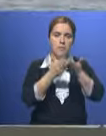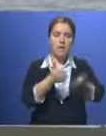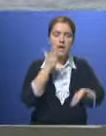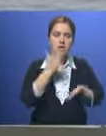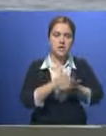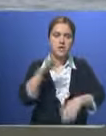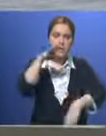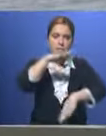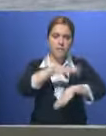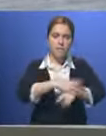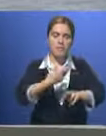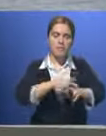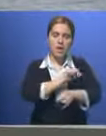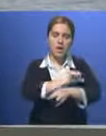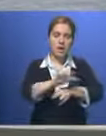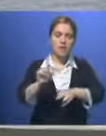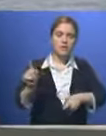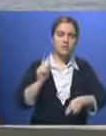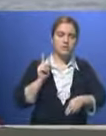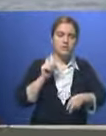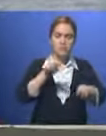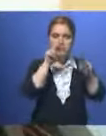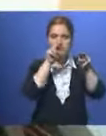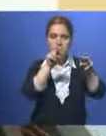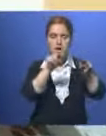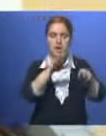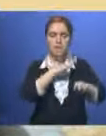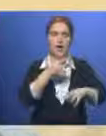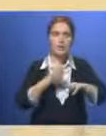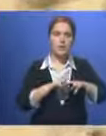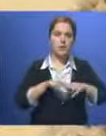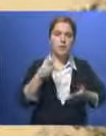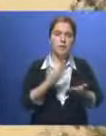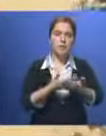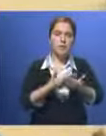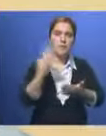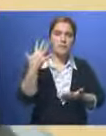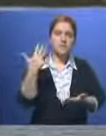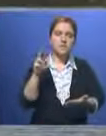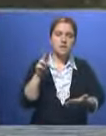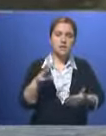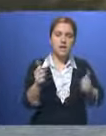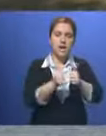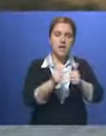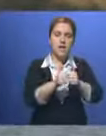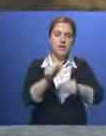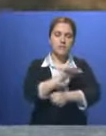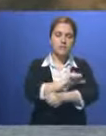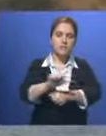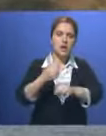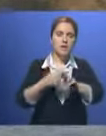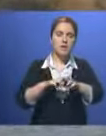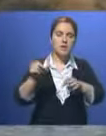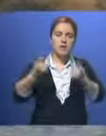байды, пограничники обнаружили при патрулировании северной части Каспийского моря, примерно в 50 километрах от берега. Это заповедная